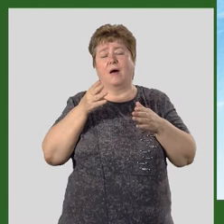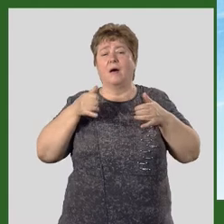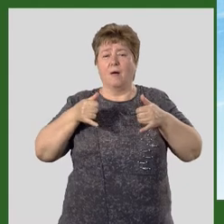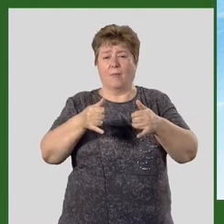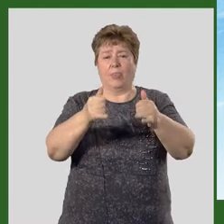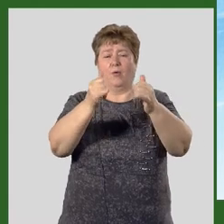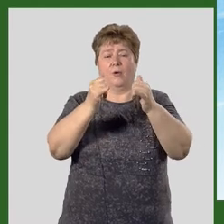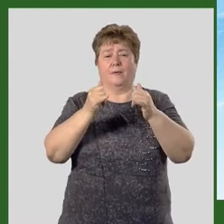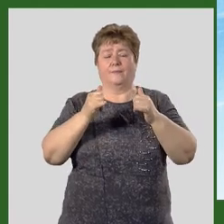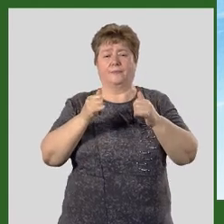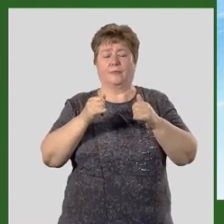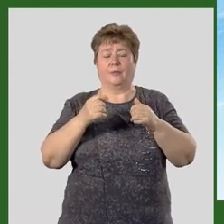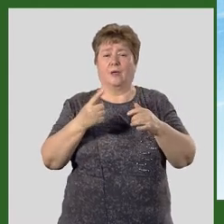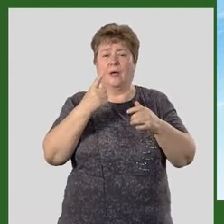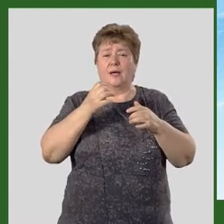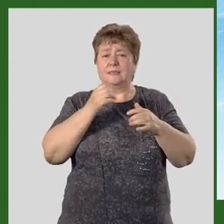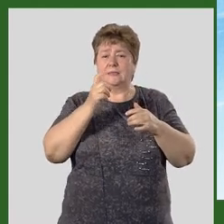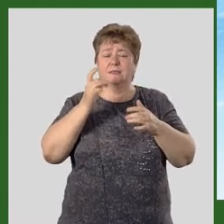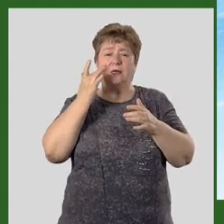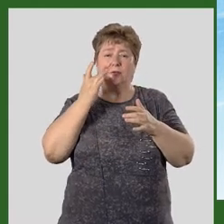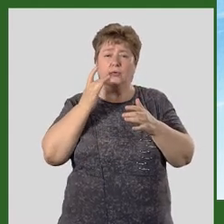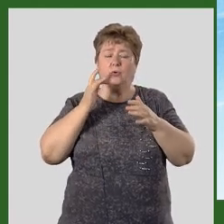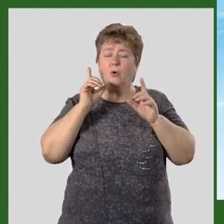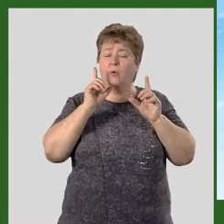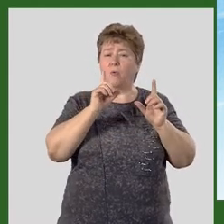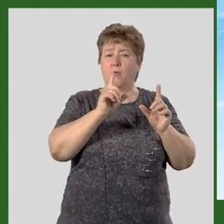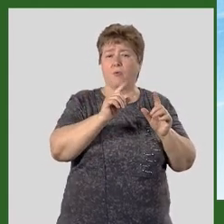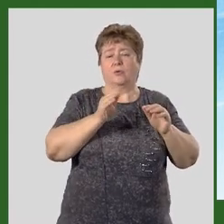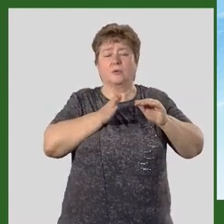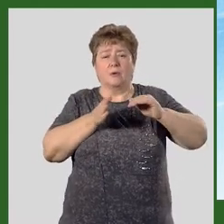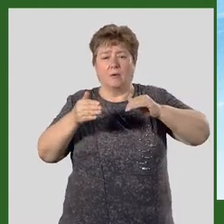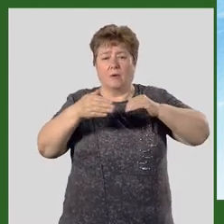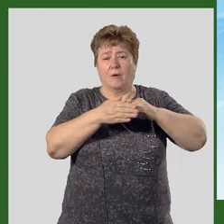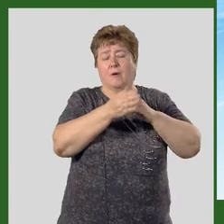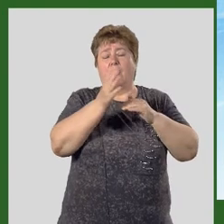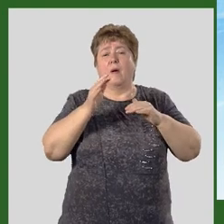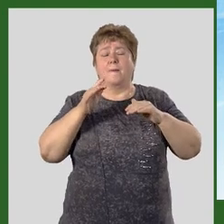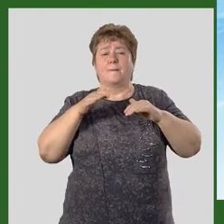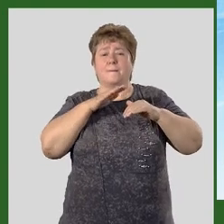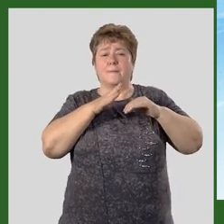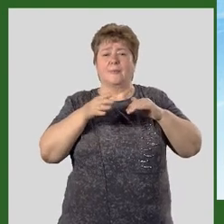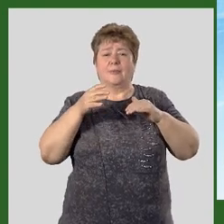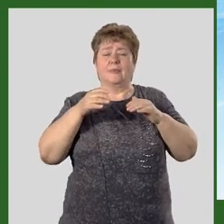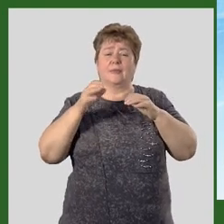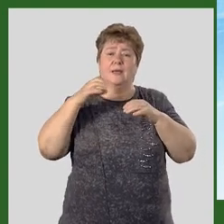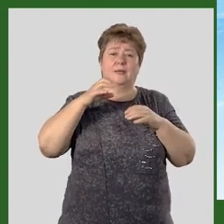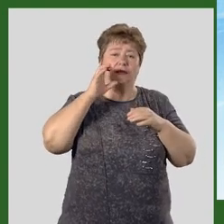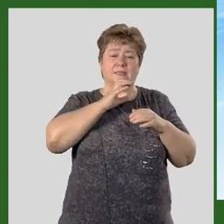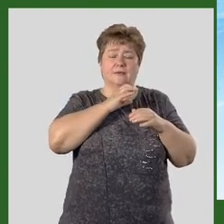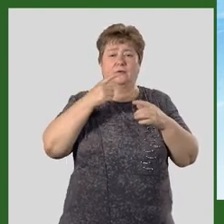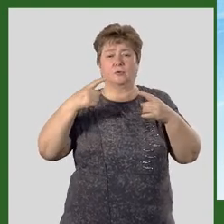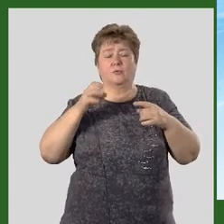потока, один из которых уходит вдоль берегов на север, другой на